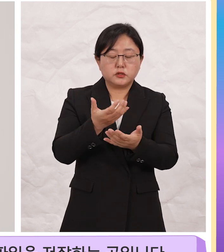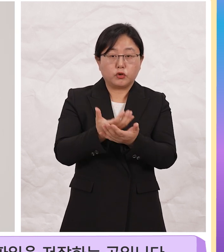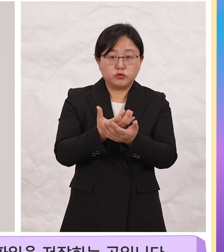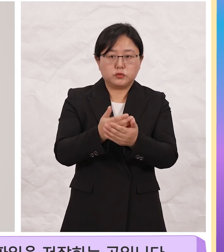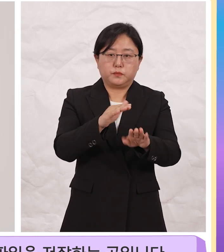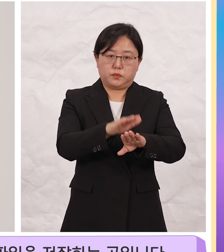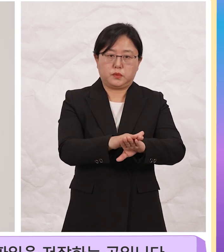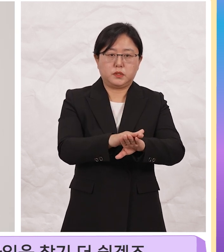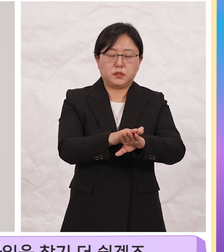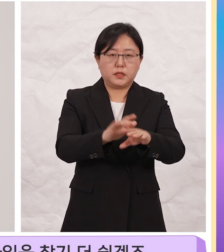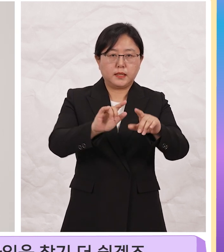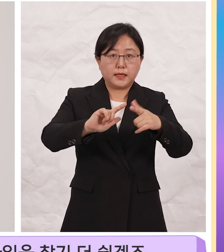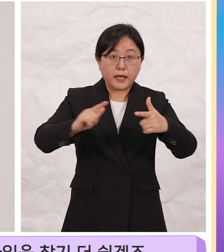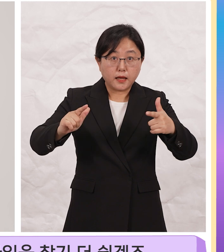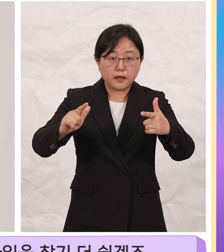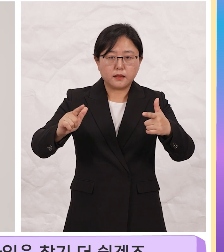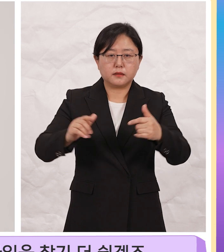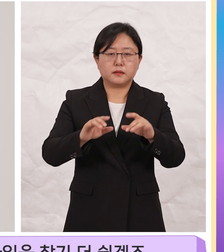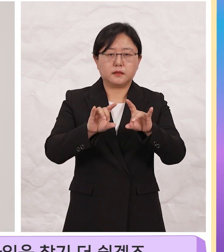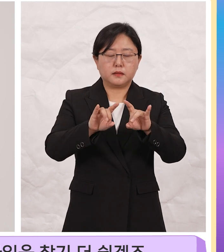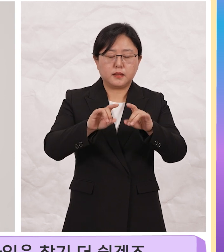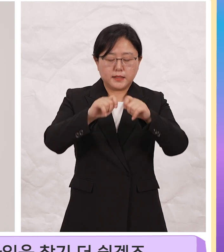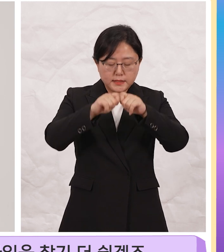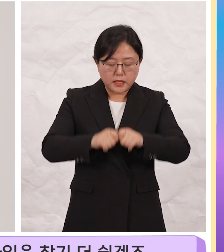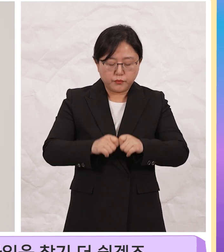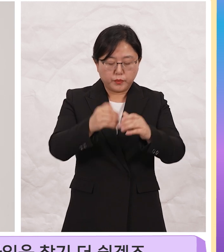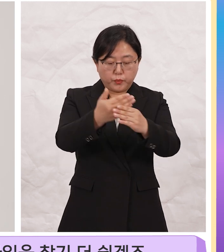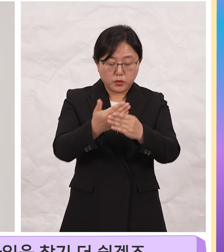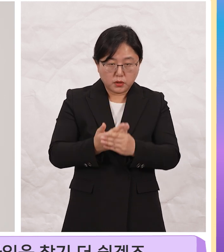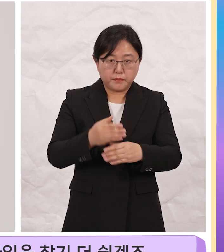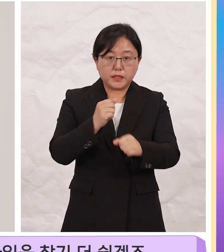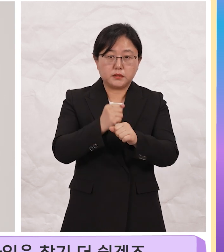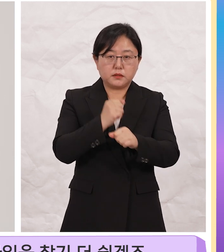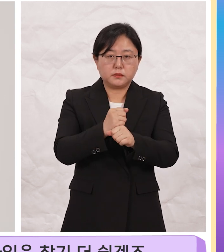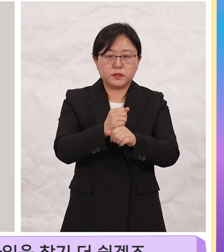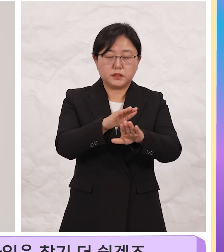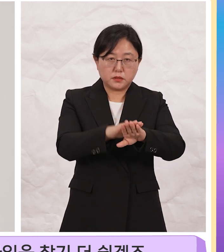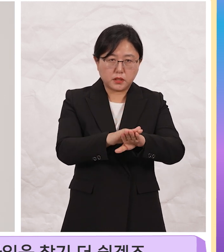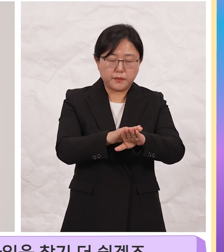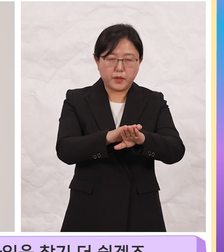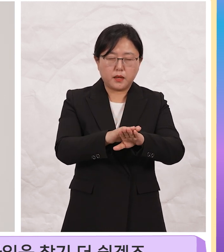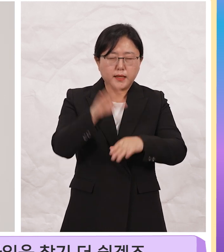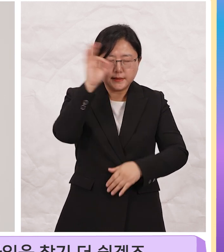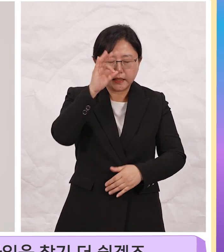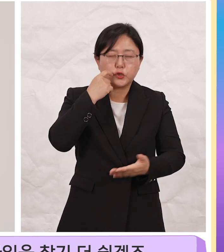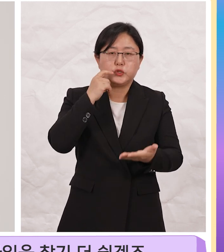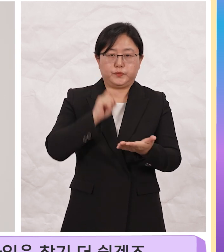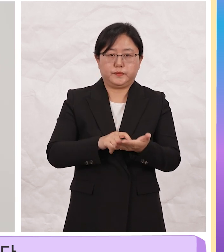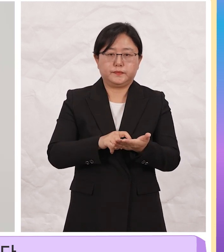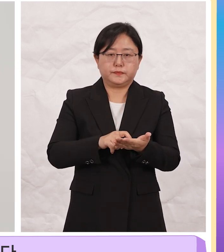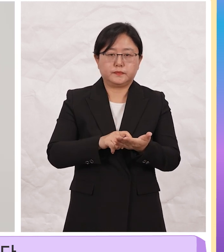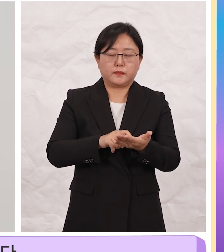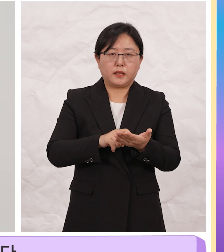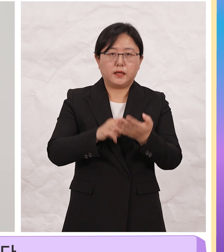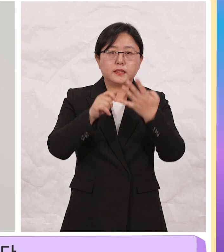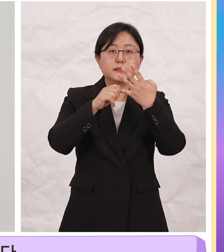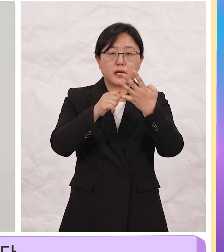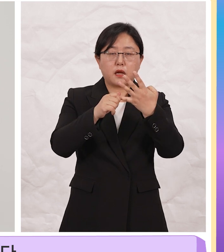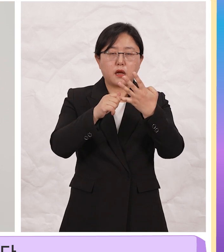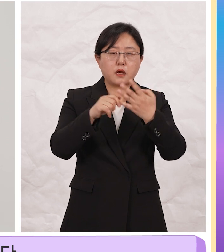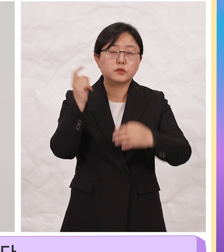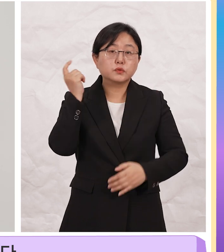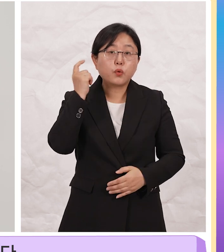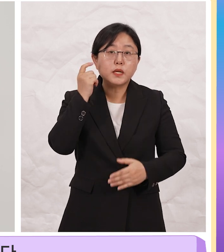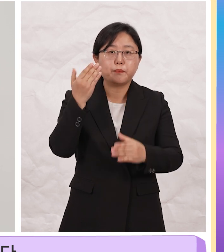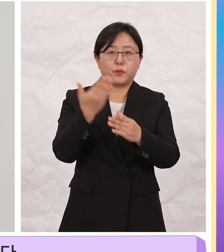파일을 저장하는 곳입니다. 각 항목별로 세부 폴더를 생성해 저장하면 파일을 찾기 더 쉽겠죠? 다음은